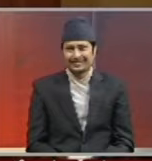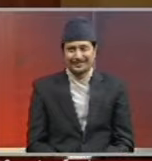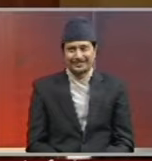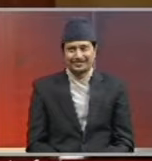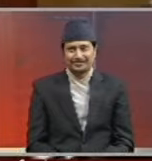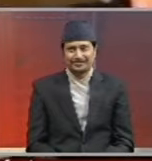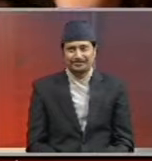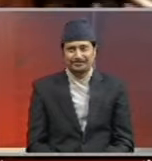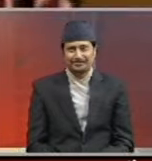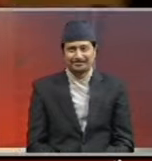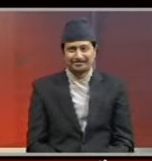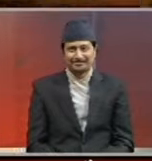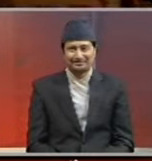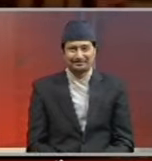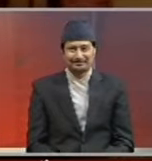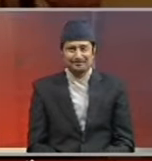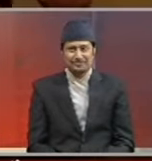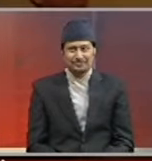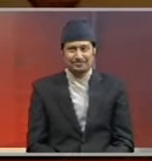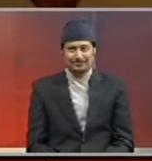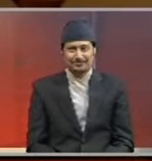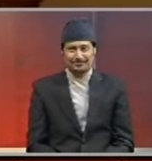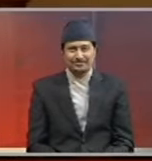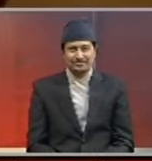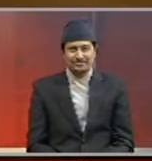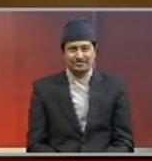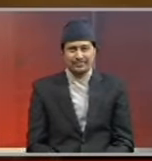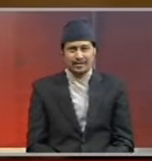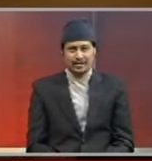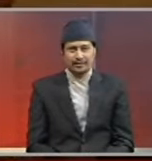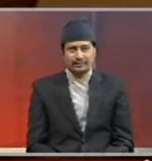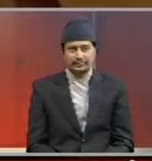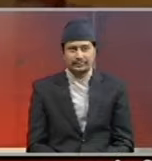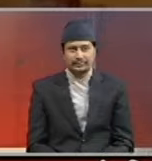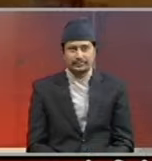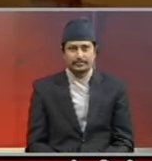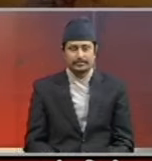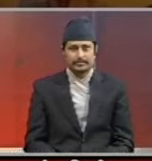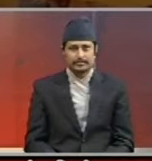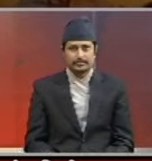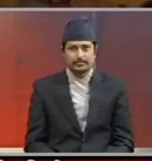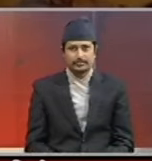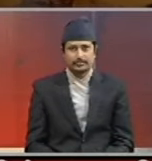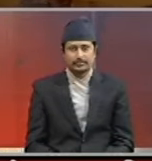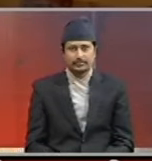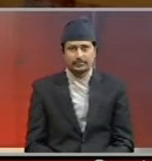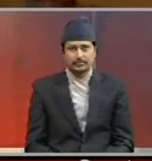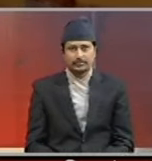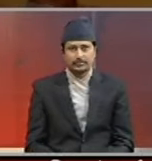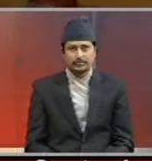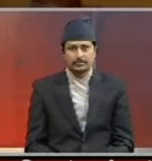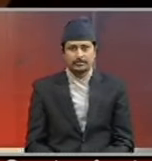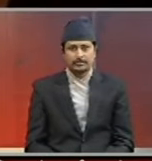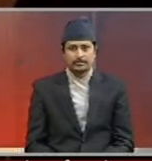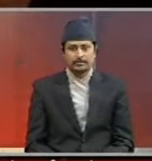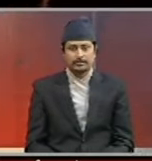要想从中国采购中国的优质产品，可以通过我们的平台来帮助你们。 And the Chitwan businesses, if you have any needs from China, our platform can also be of assistance to